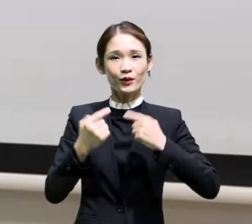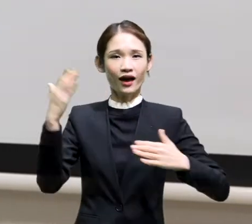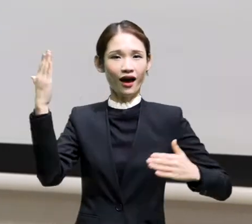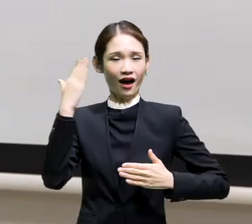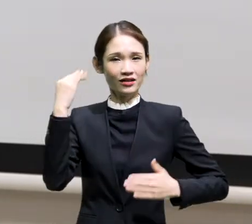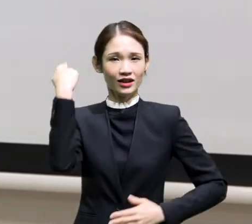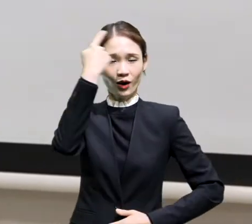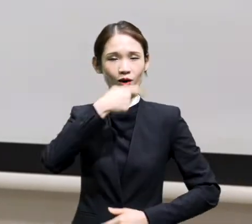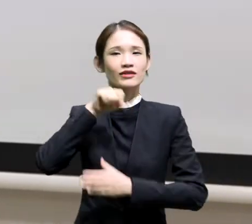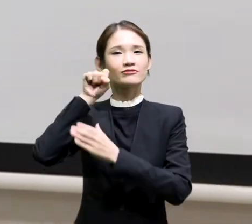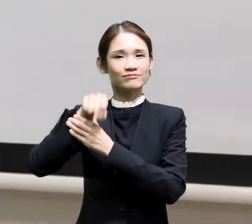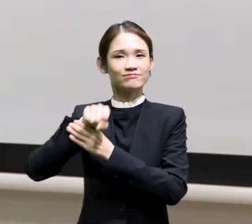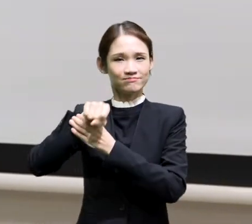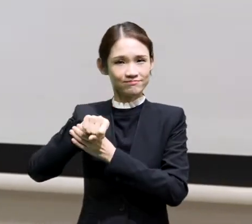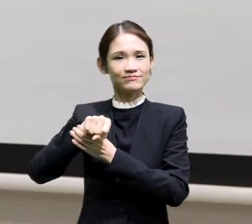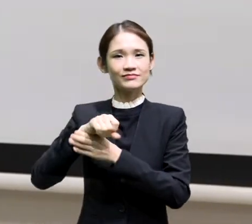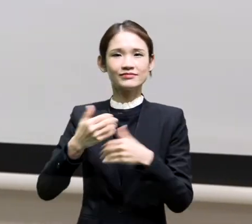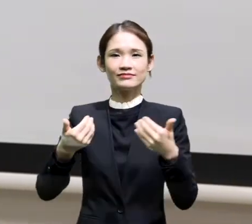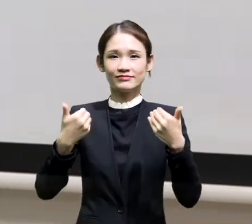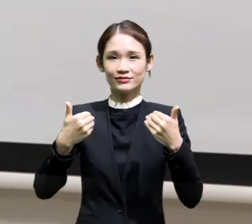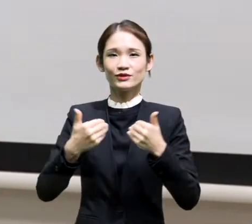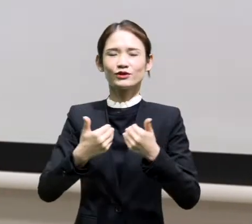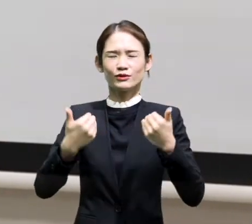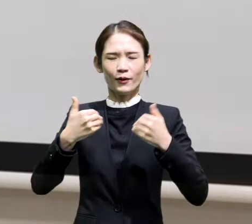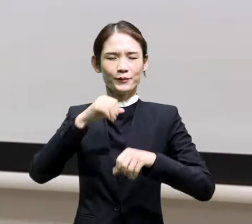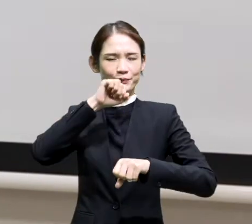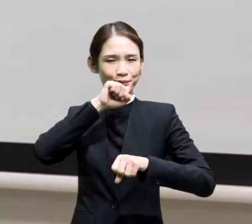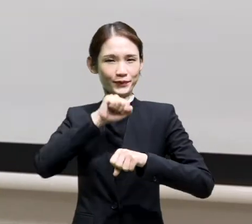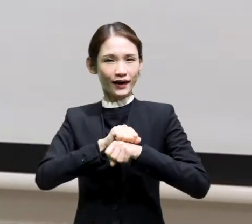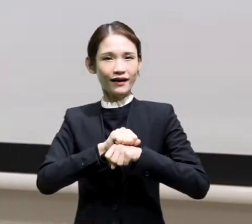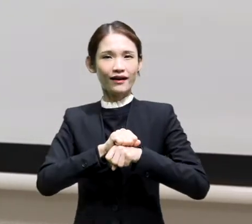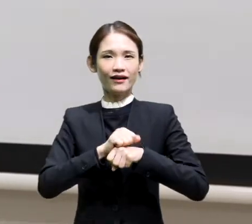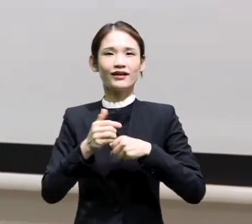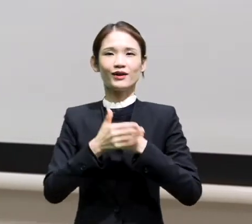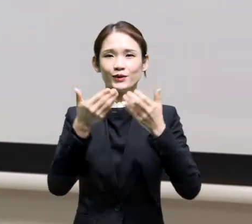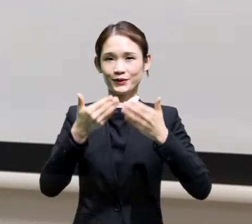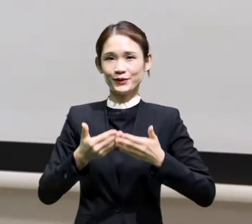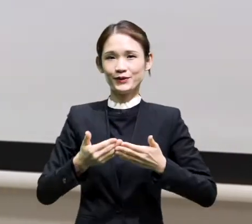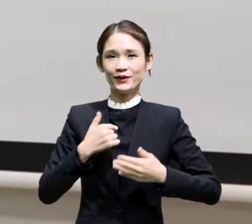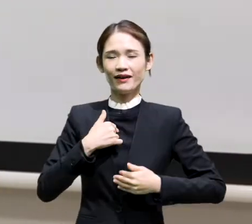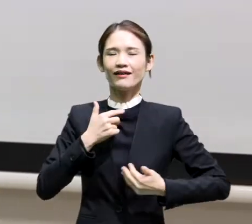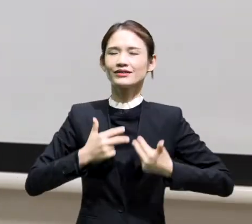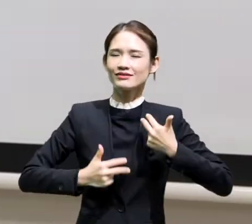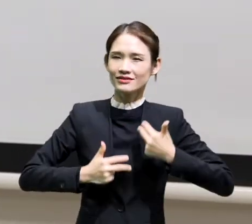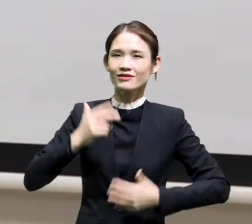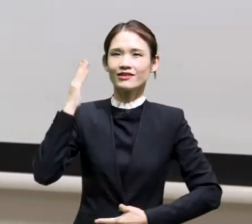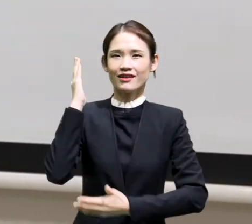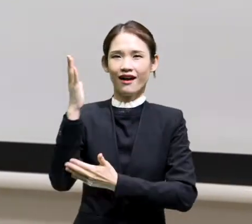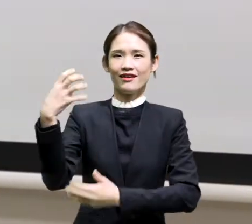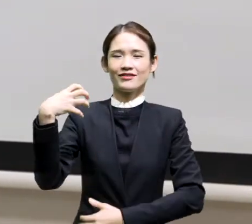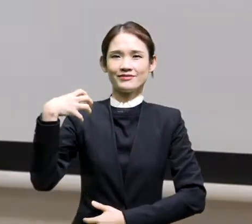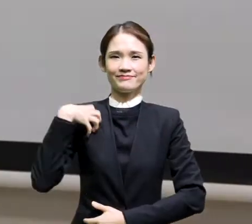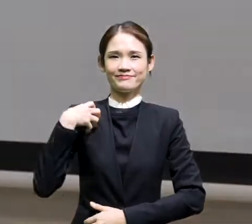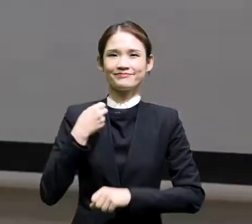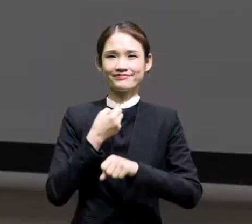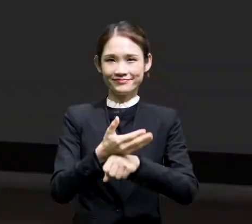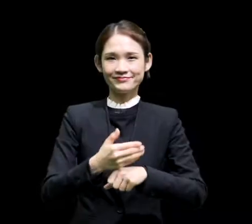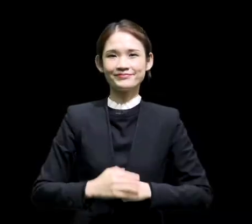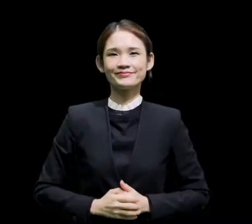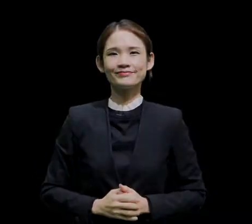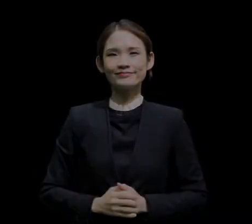생각보다 학생들이 어떤 고개를 끄덕여준다던가 집중도 많이 해주고 해서 좀 즐겁게 강의를 했었던 것